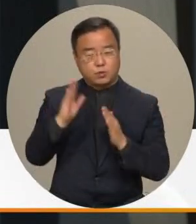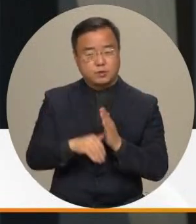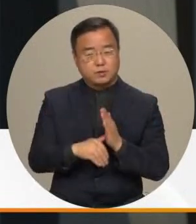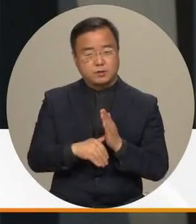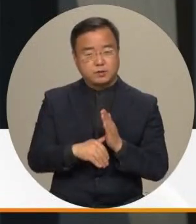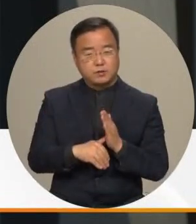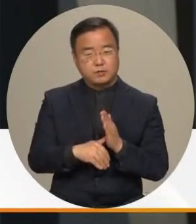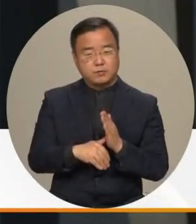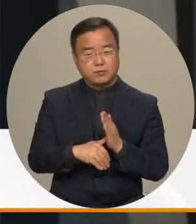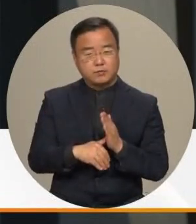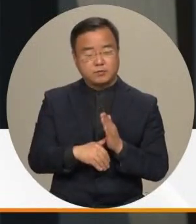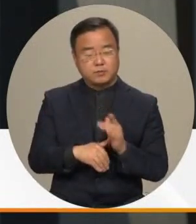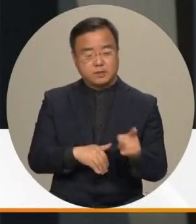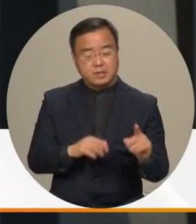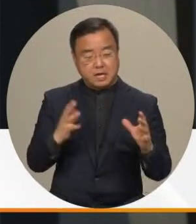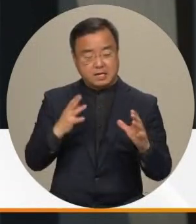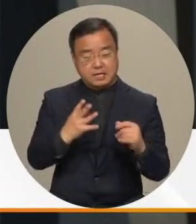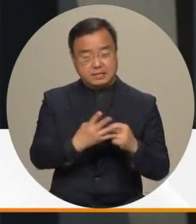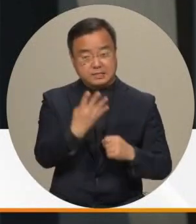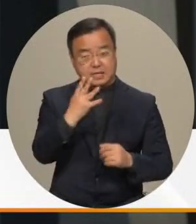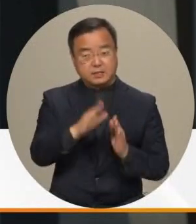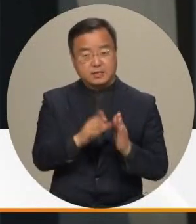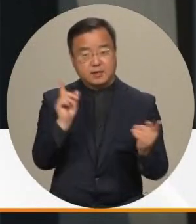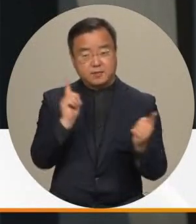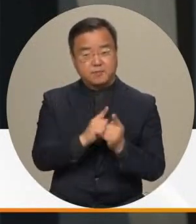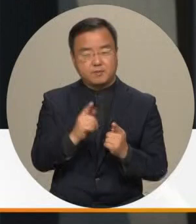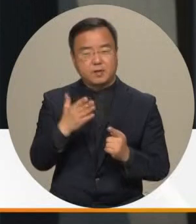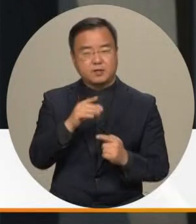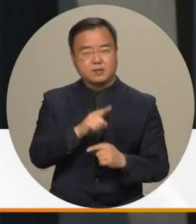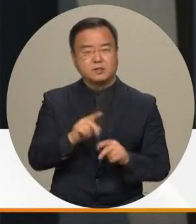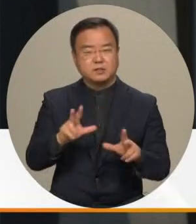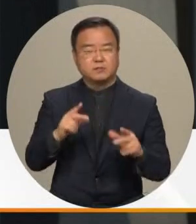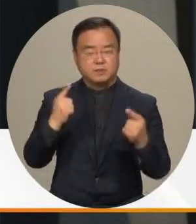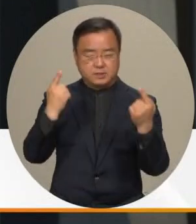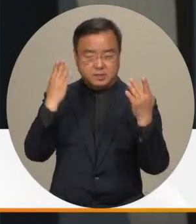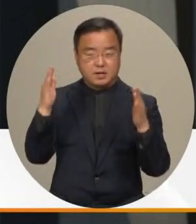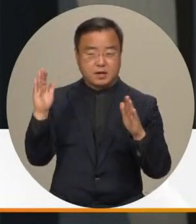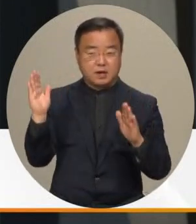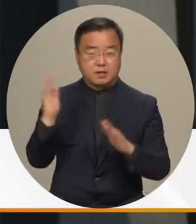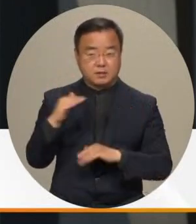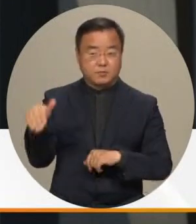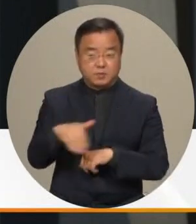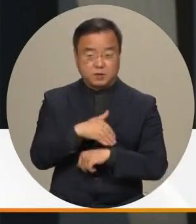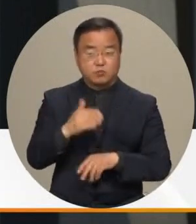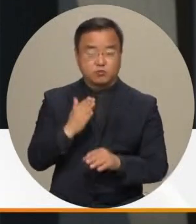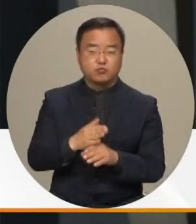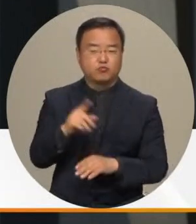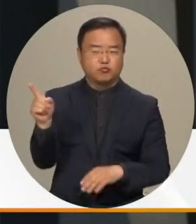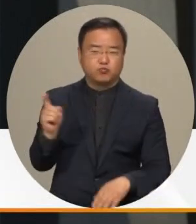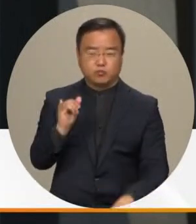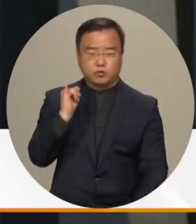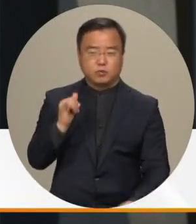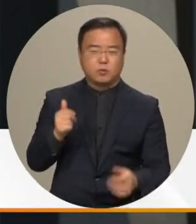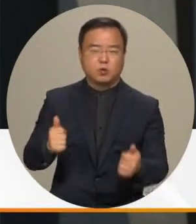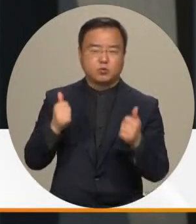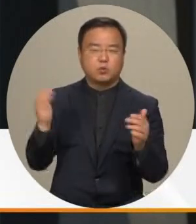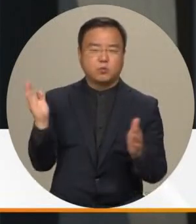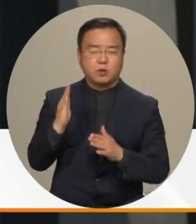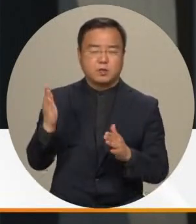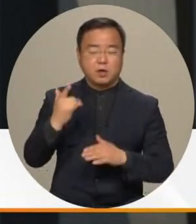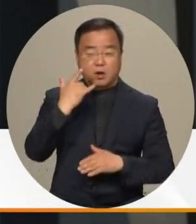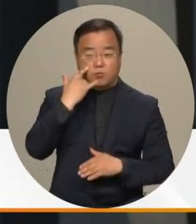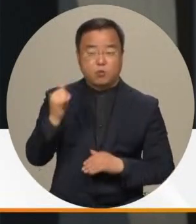아이가 4학년 때 담임으로 만났는데 지금 벌써 이제 대학생이 된 친구들이 있어요 근데 그 졸업생과 학부모님이